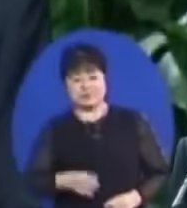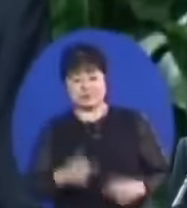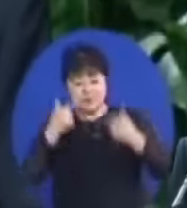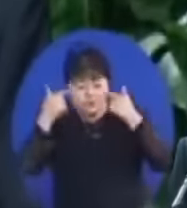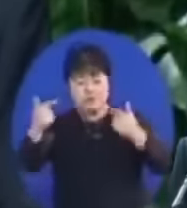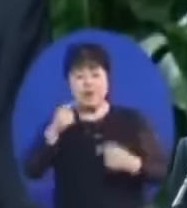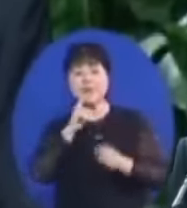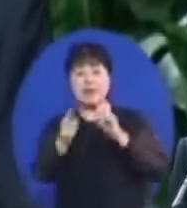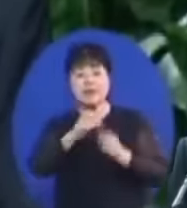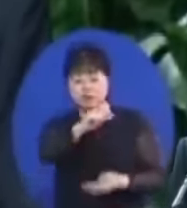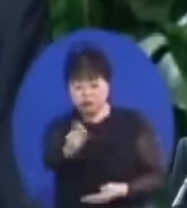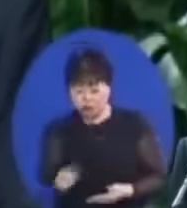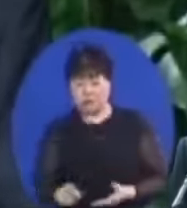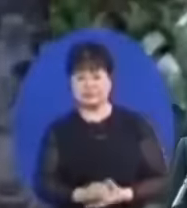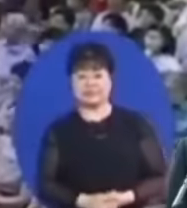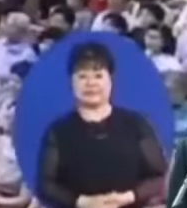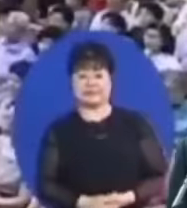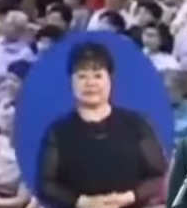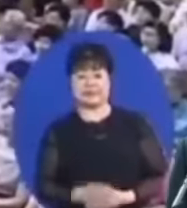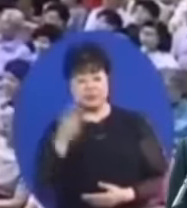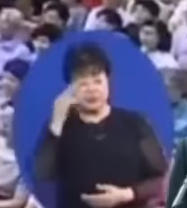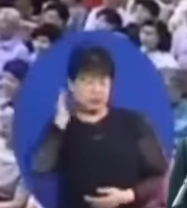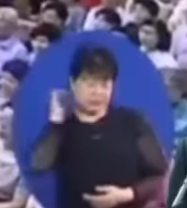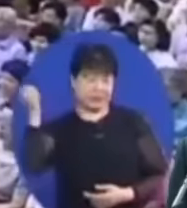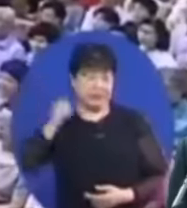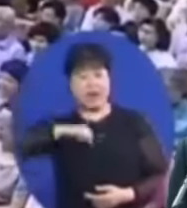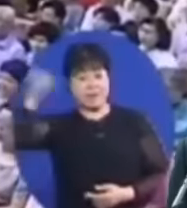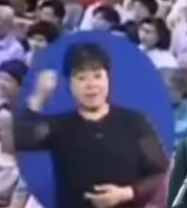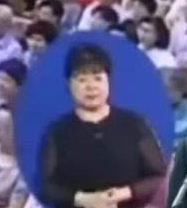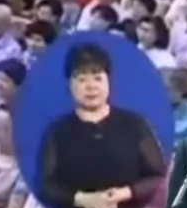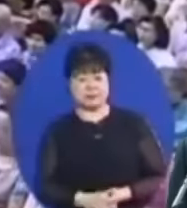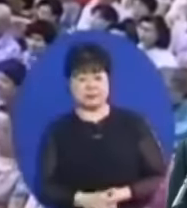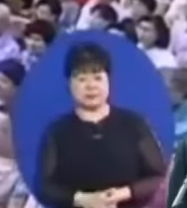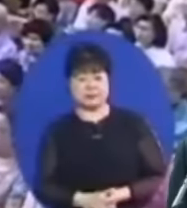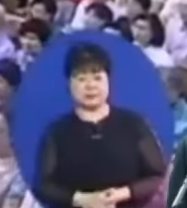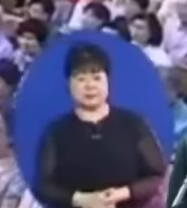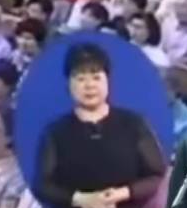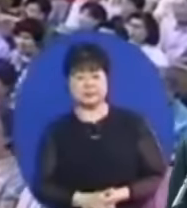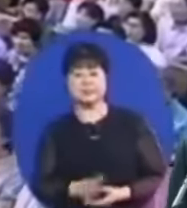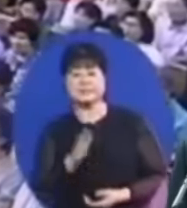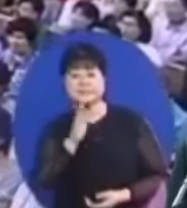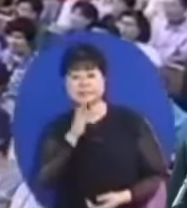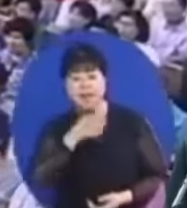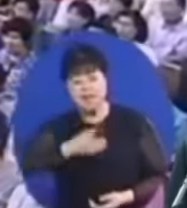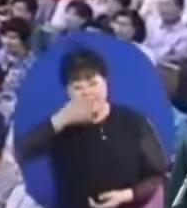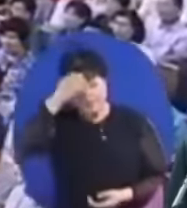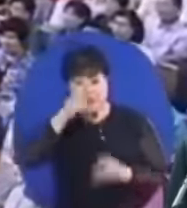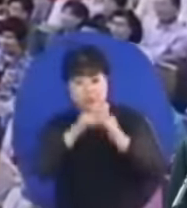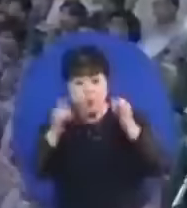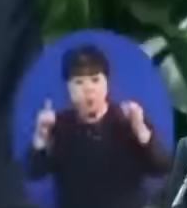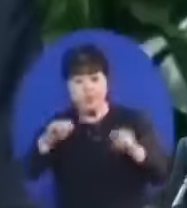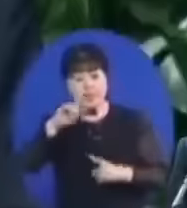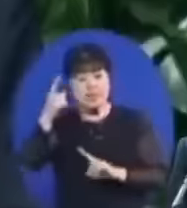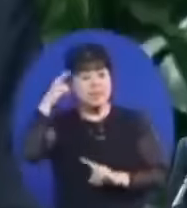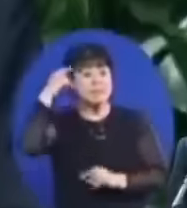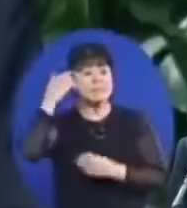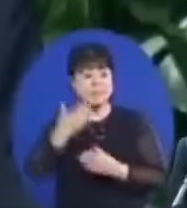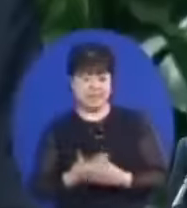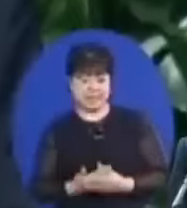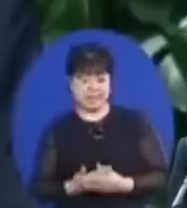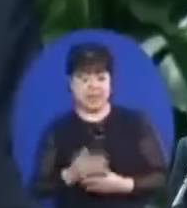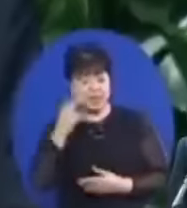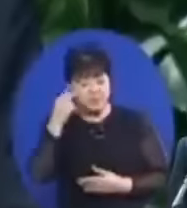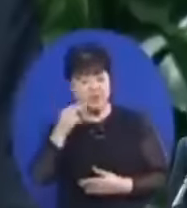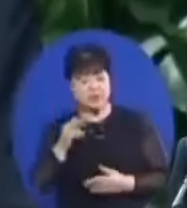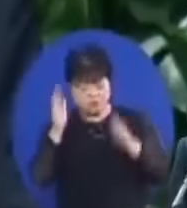분명히 말하고 적었습니다. 미국 대통령이 되고 말한 것입니다. 비전의 사람인 이원설 박사는 1958년